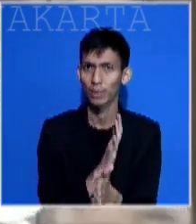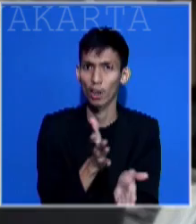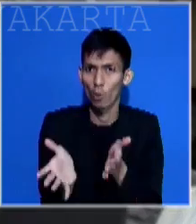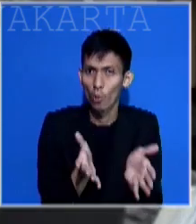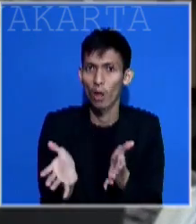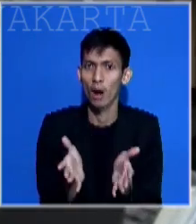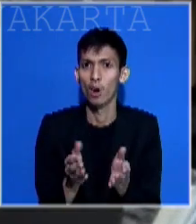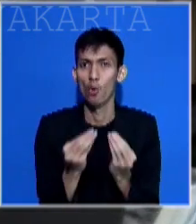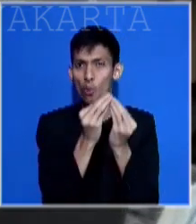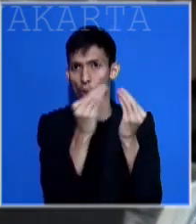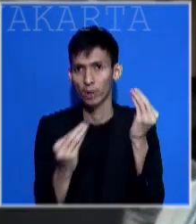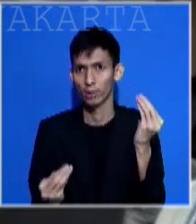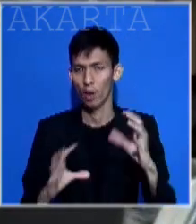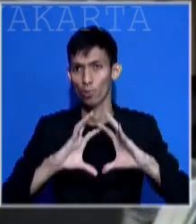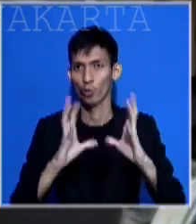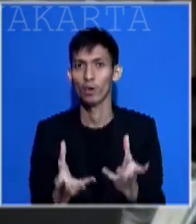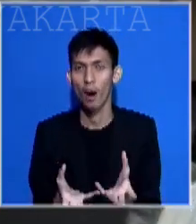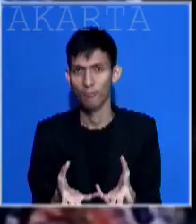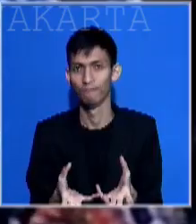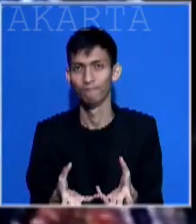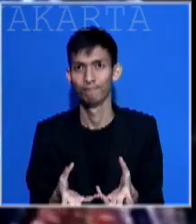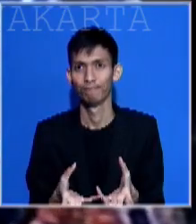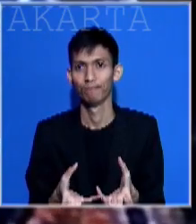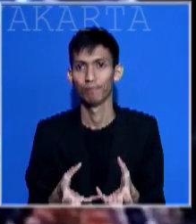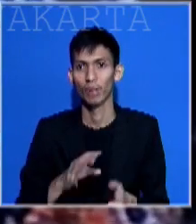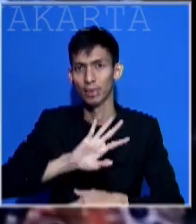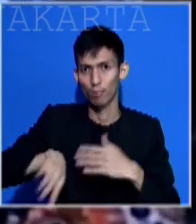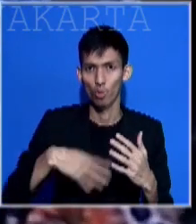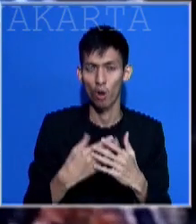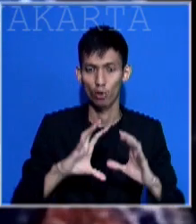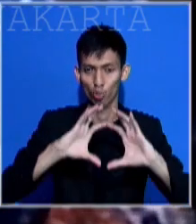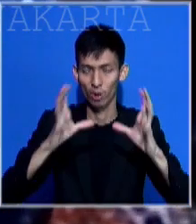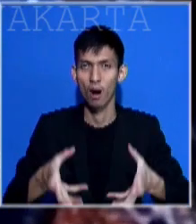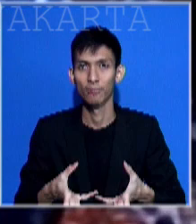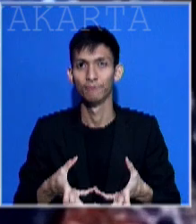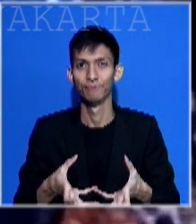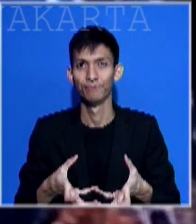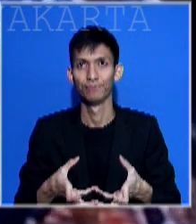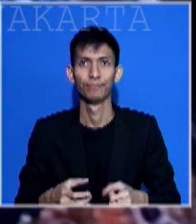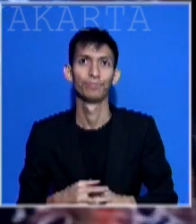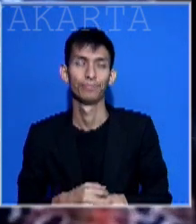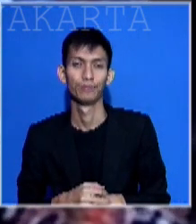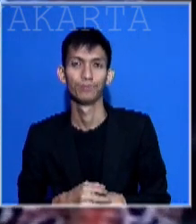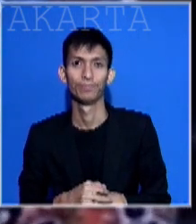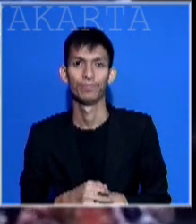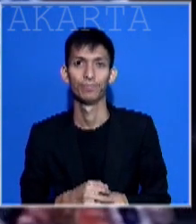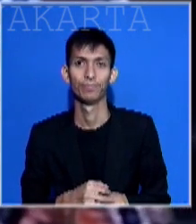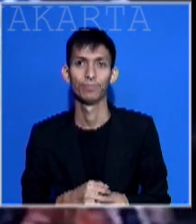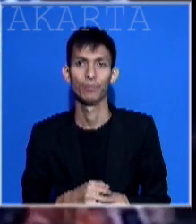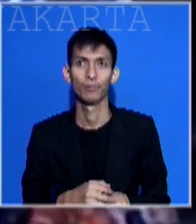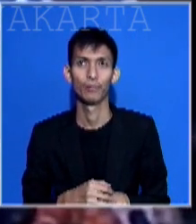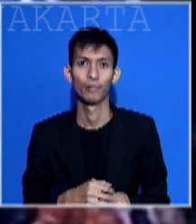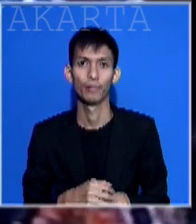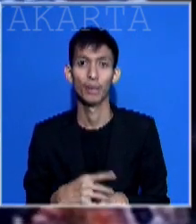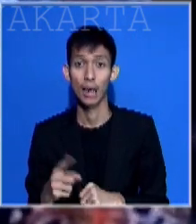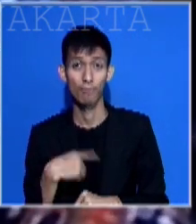yang lebih tidak hanya dalam konteks nasional tetapi juga Global lebih dari itu kita